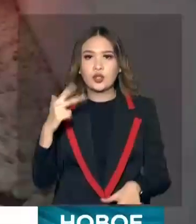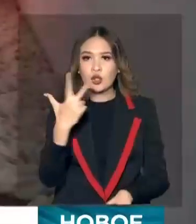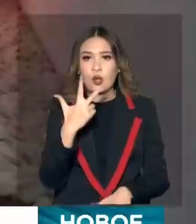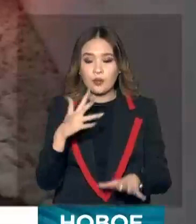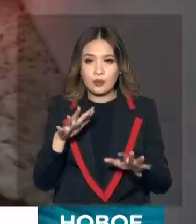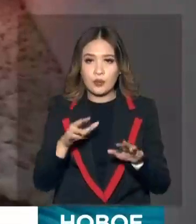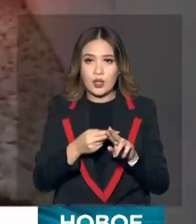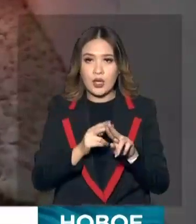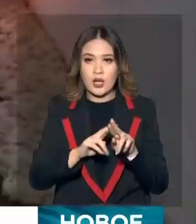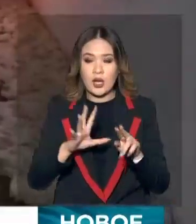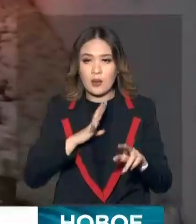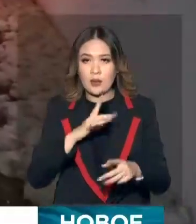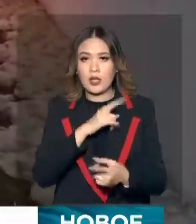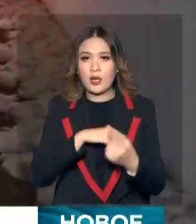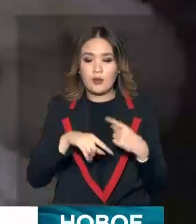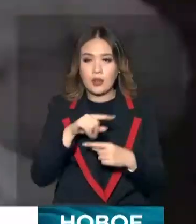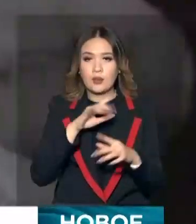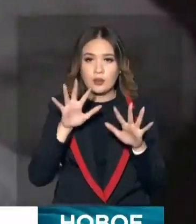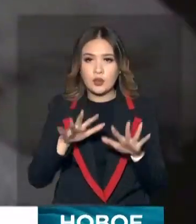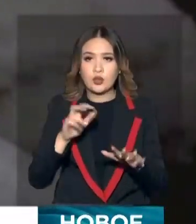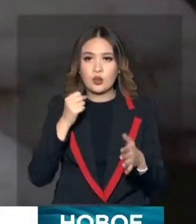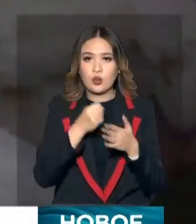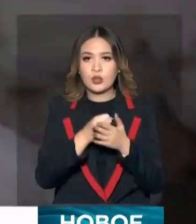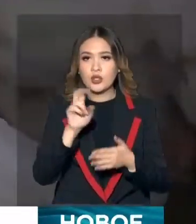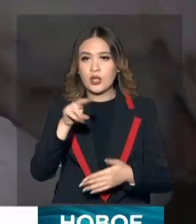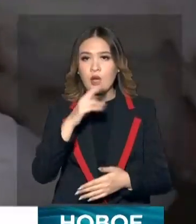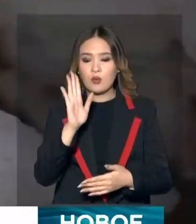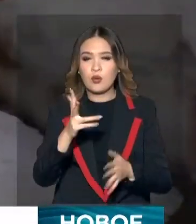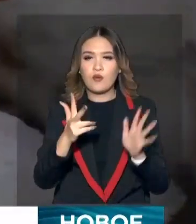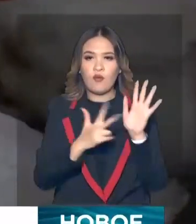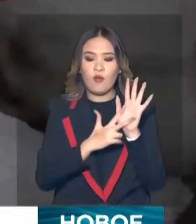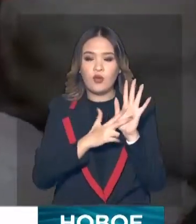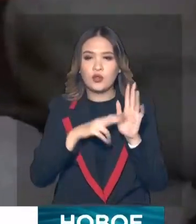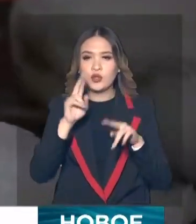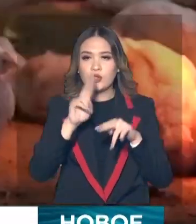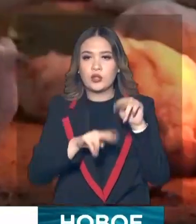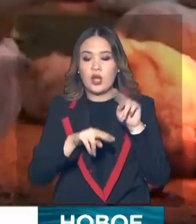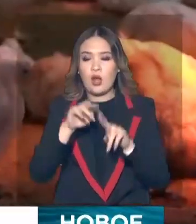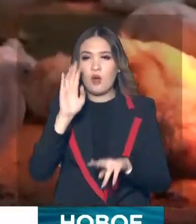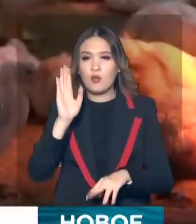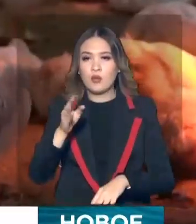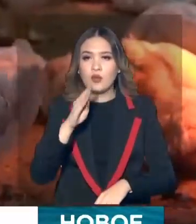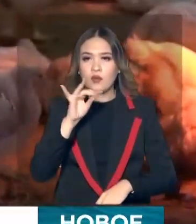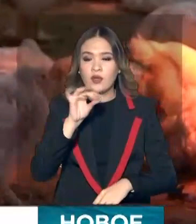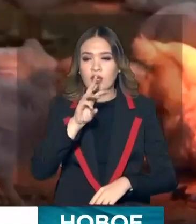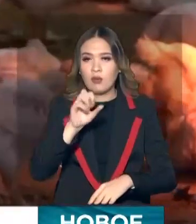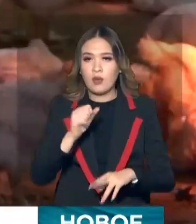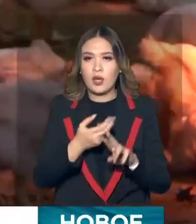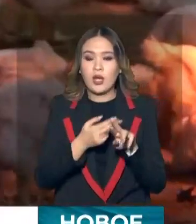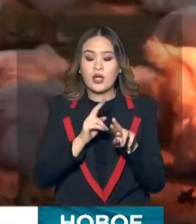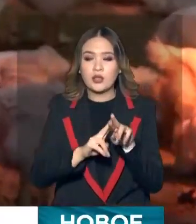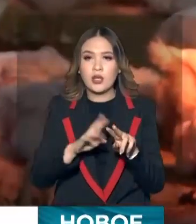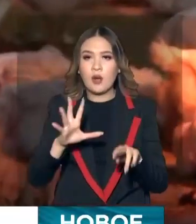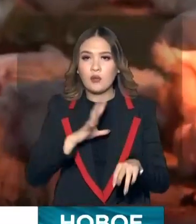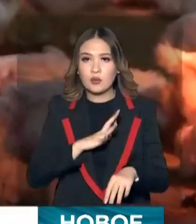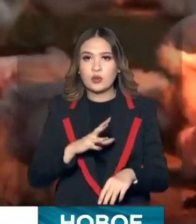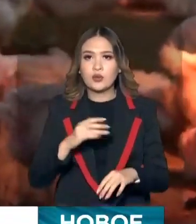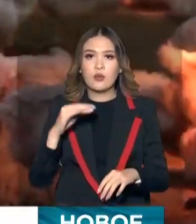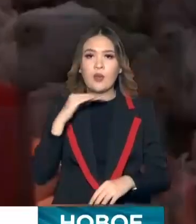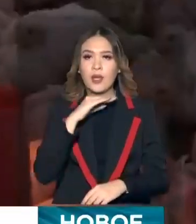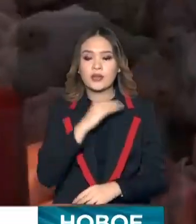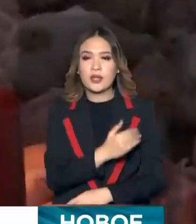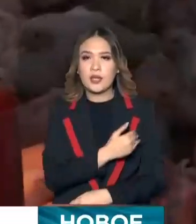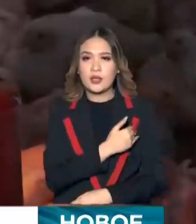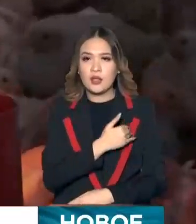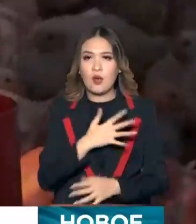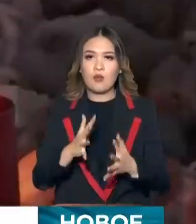А в планах компании-производственника до декабря построить еще 8 таких ферм. В год здесь намерены выпускать до 520 тонн мяса птицы,